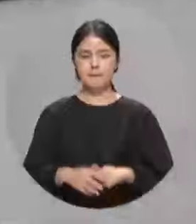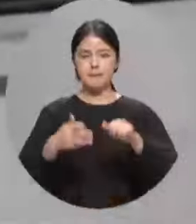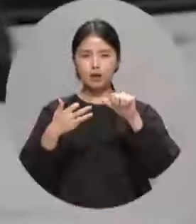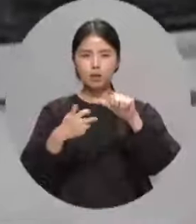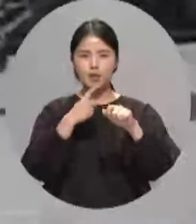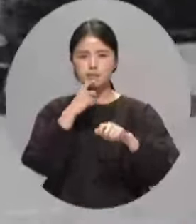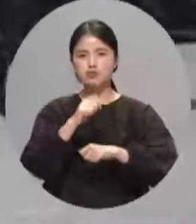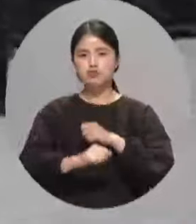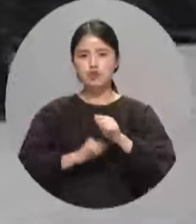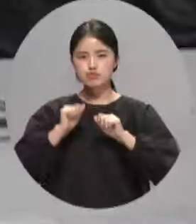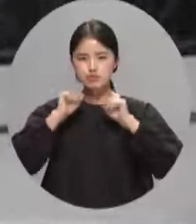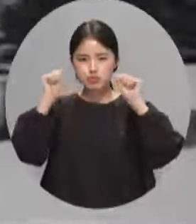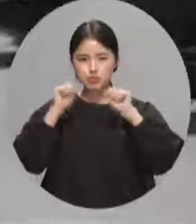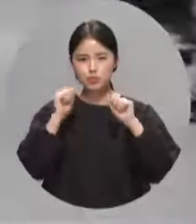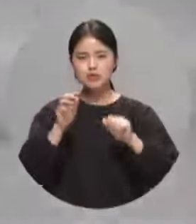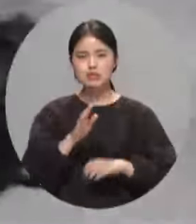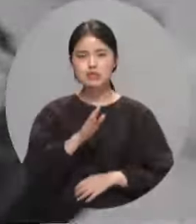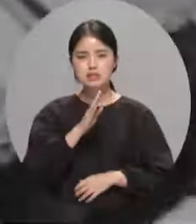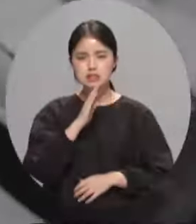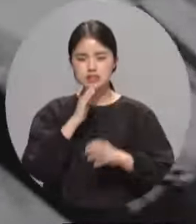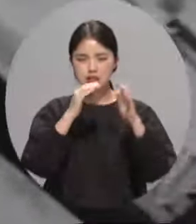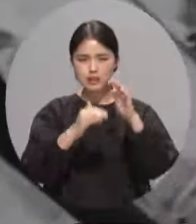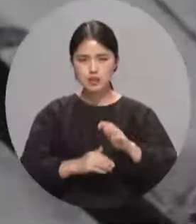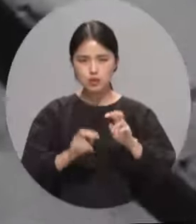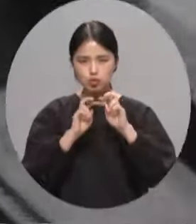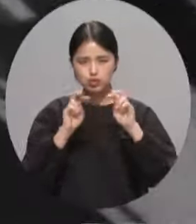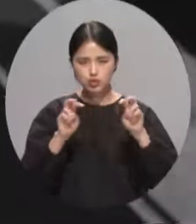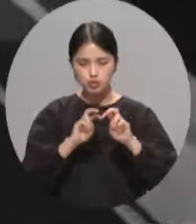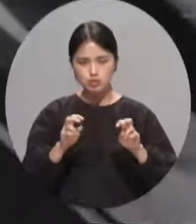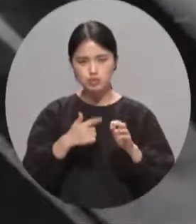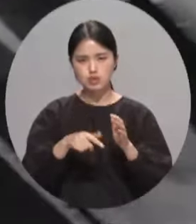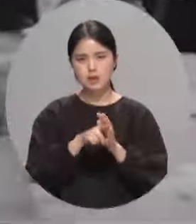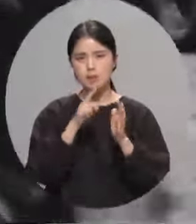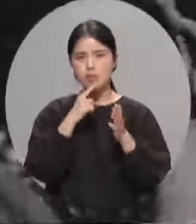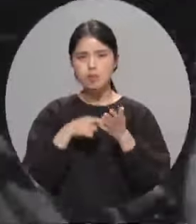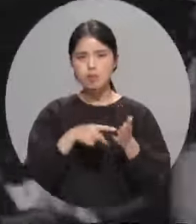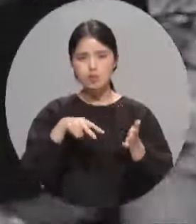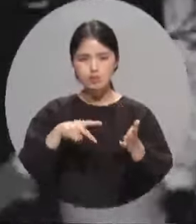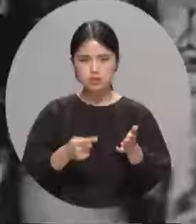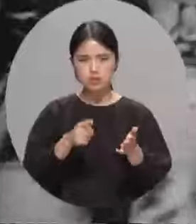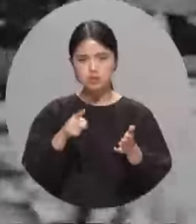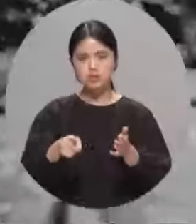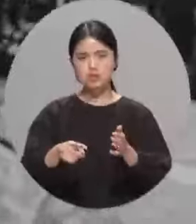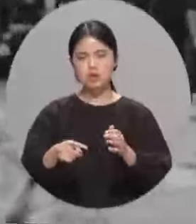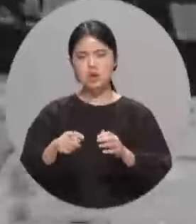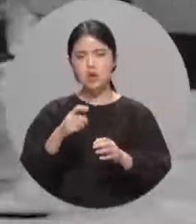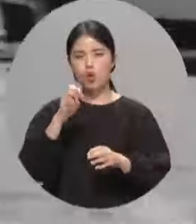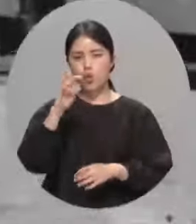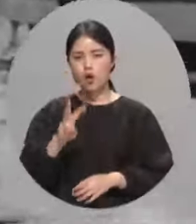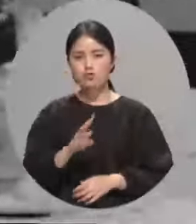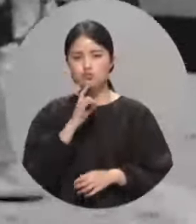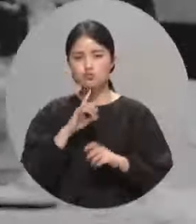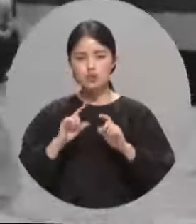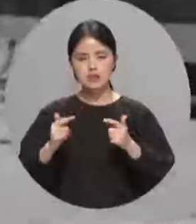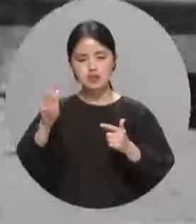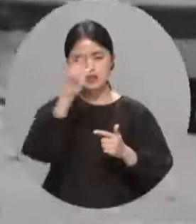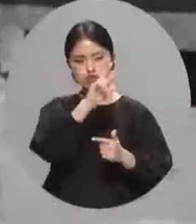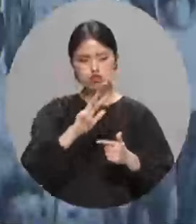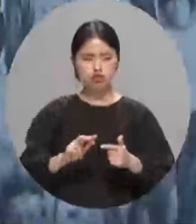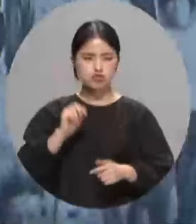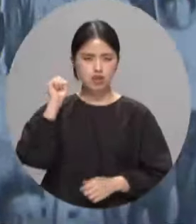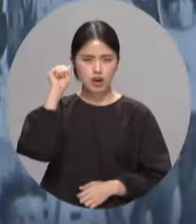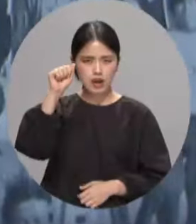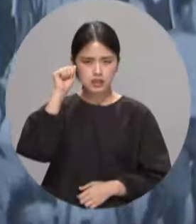5.18 민주화운동 진상규명조사위원회의 이 보고서는 민주항쟁이 광주를 넘어 전국적인 항쟁이었다는